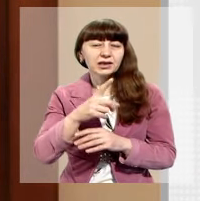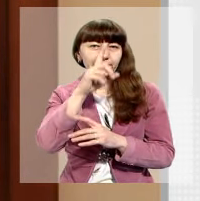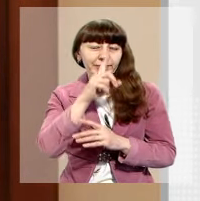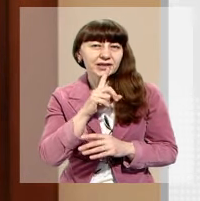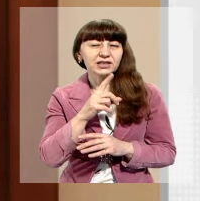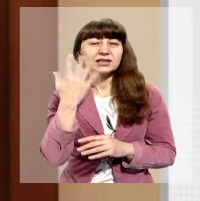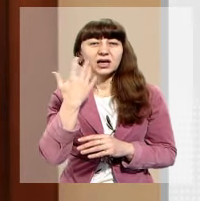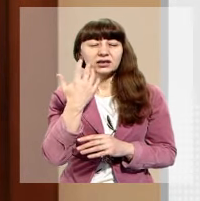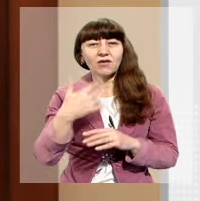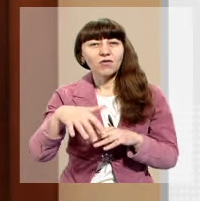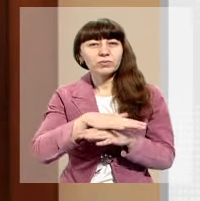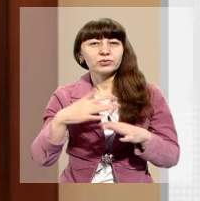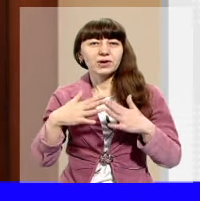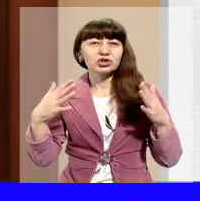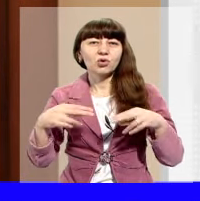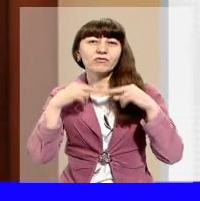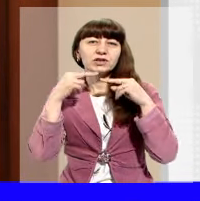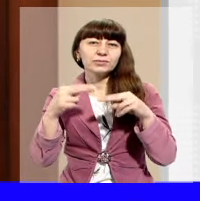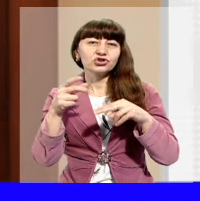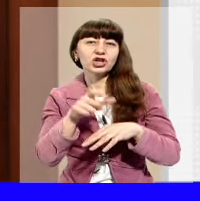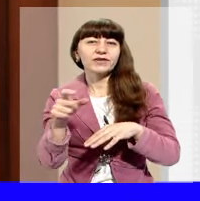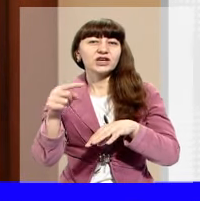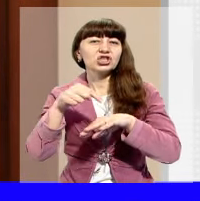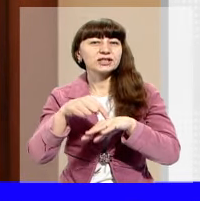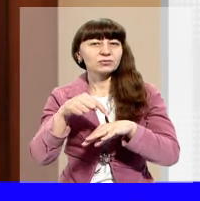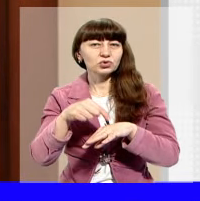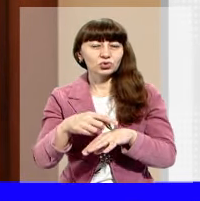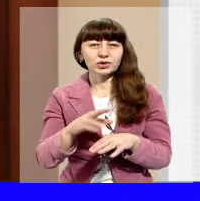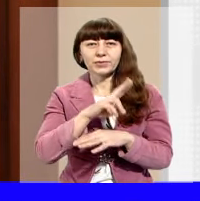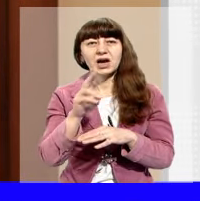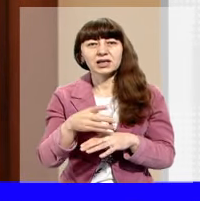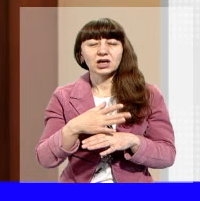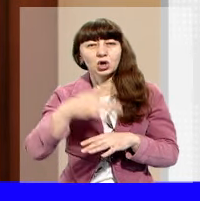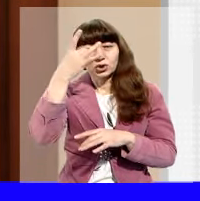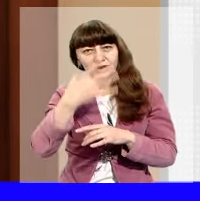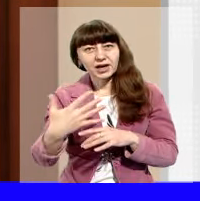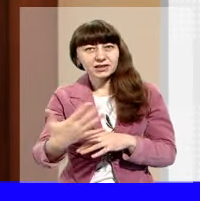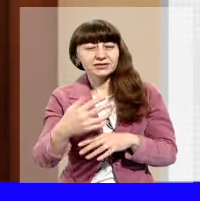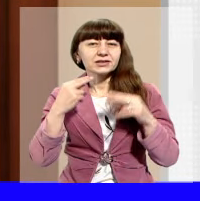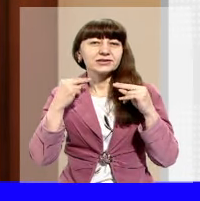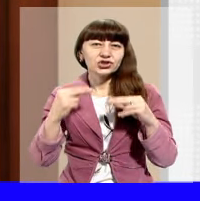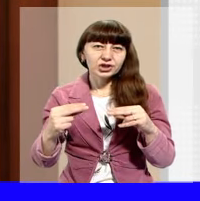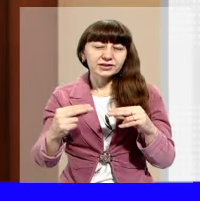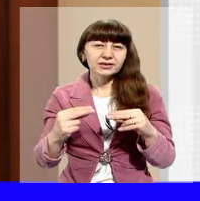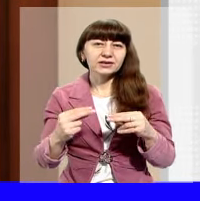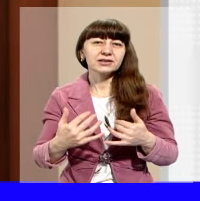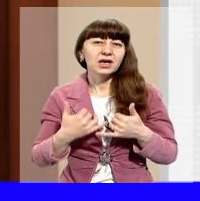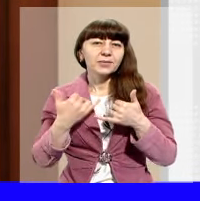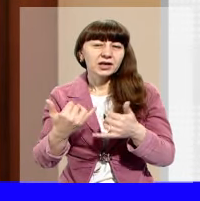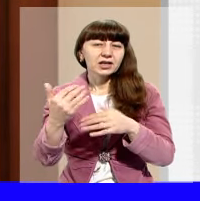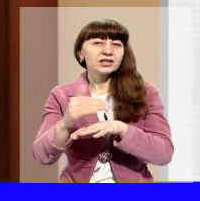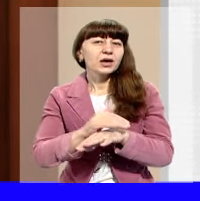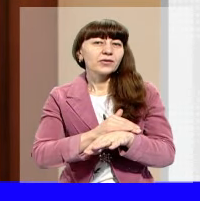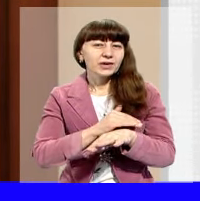адалдық, жанашырлық, мейірімділік іспетті адами құндылықтарға ерекше мән беретін сәт. Жақынына жанашыр болып, жан-жағына мейірімін